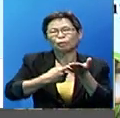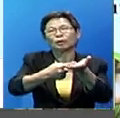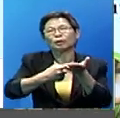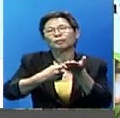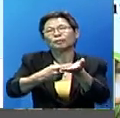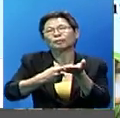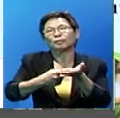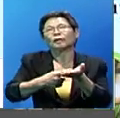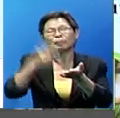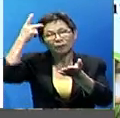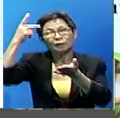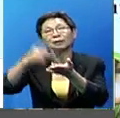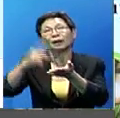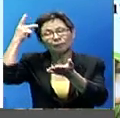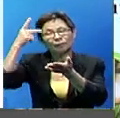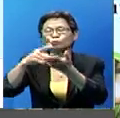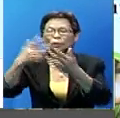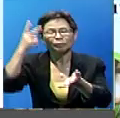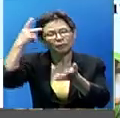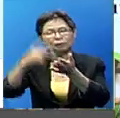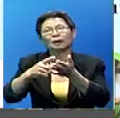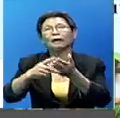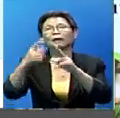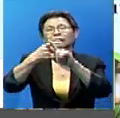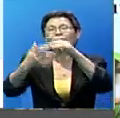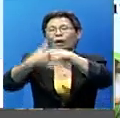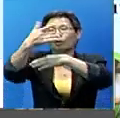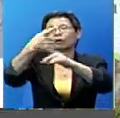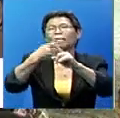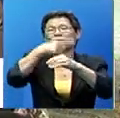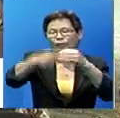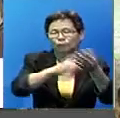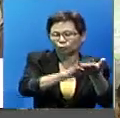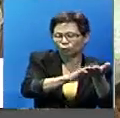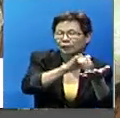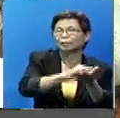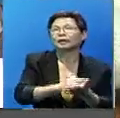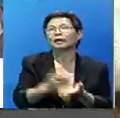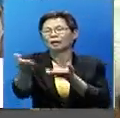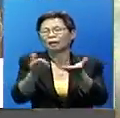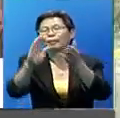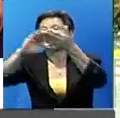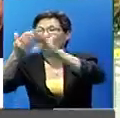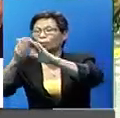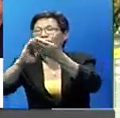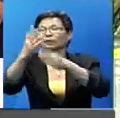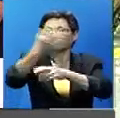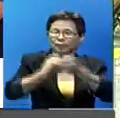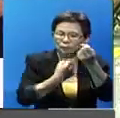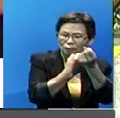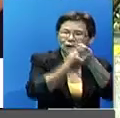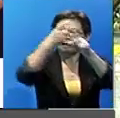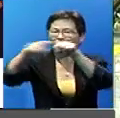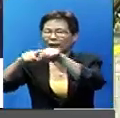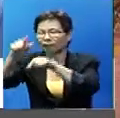mereka ada mengenal pastilah daripada awal mengenai sekolah ini. Program khidmat komuniti ini turut mendapat sokongan